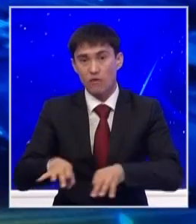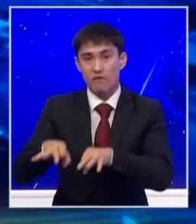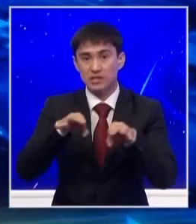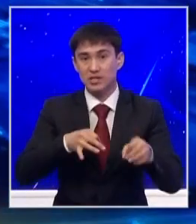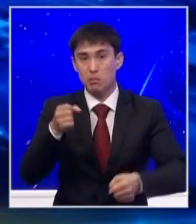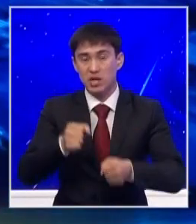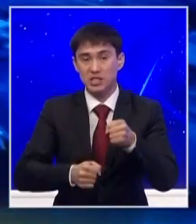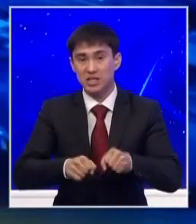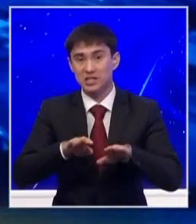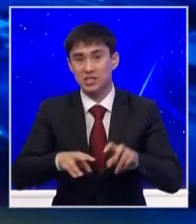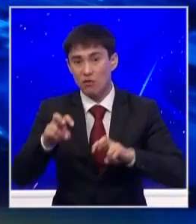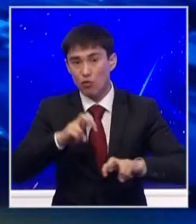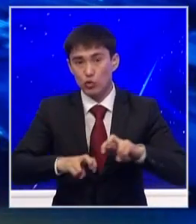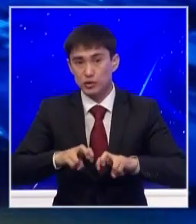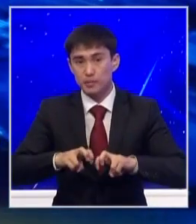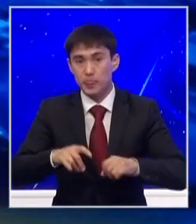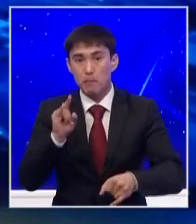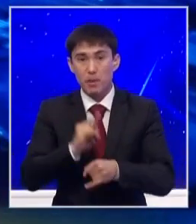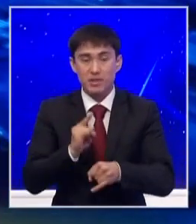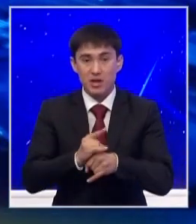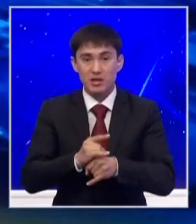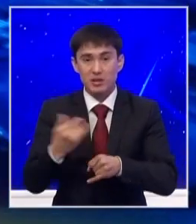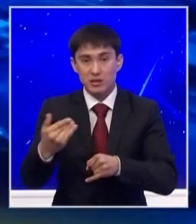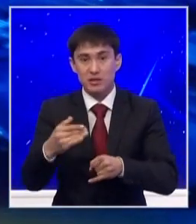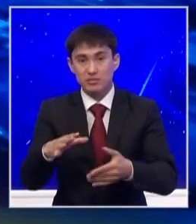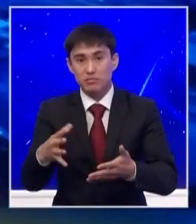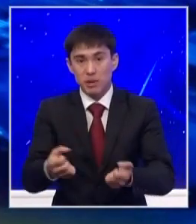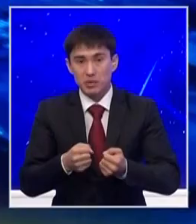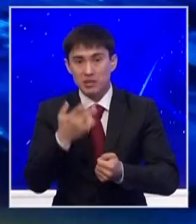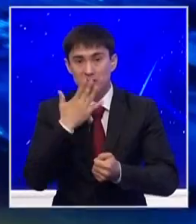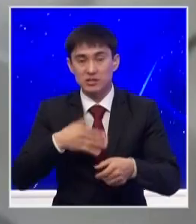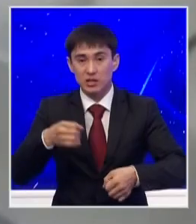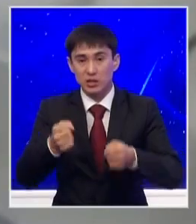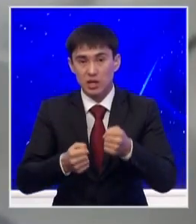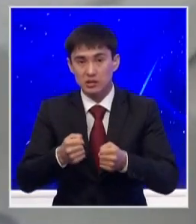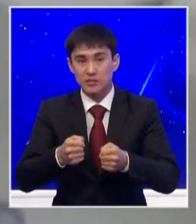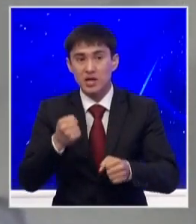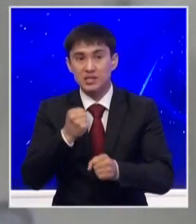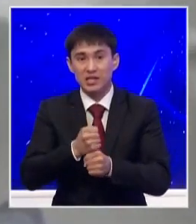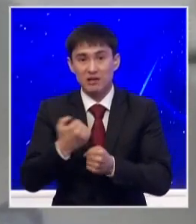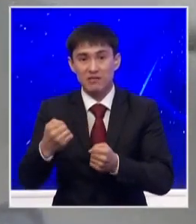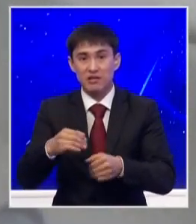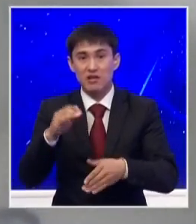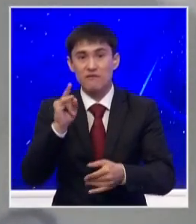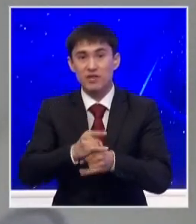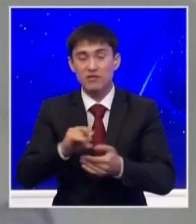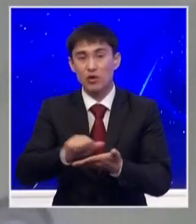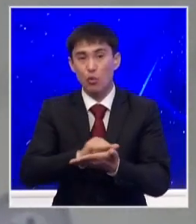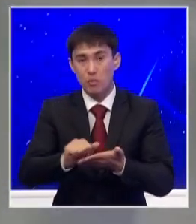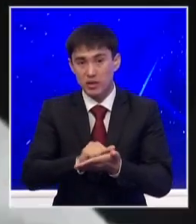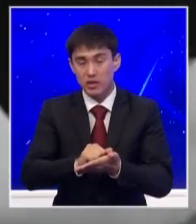ввозили машины, находящиеся в розыске. Подельники приобретали иностранный транспорт, изготавливали на него фиктивные документы